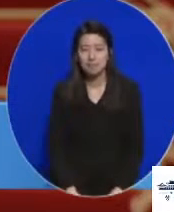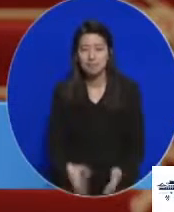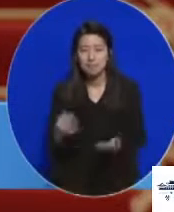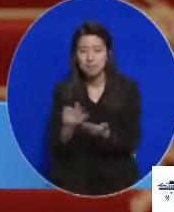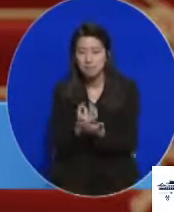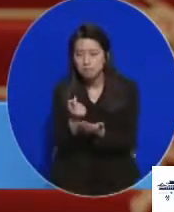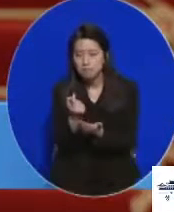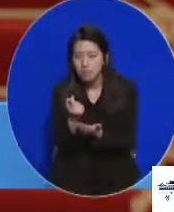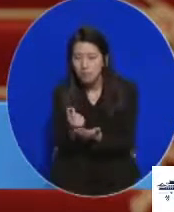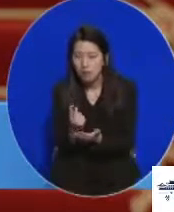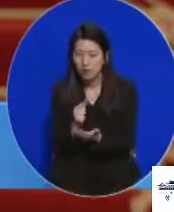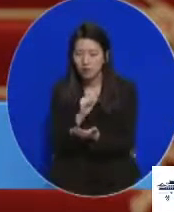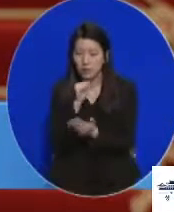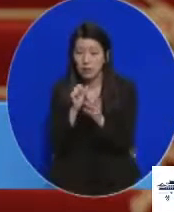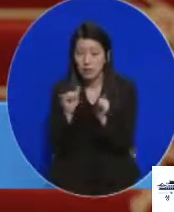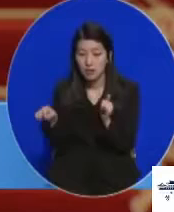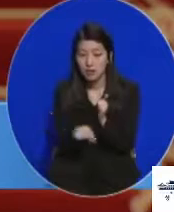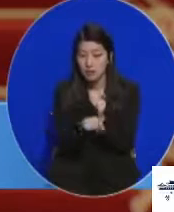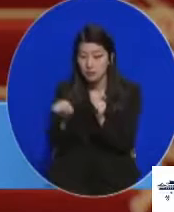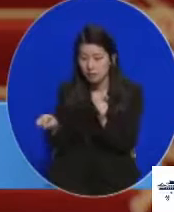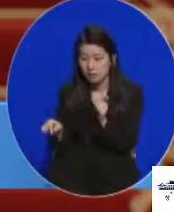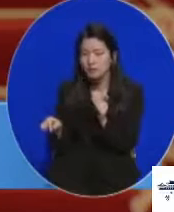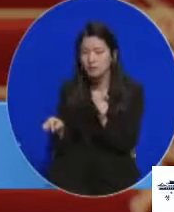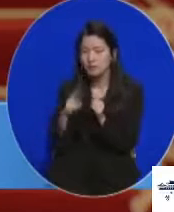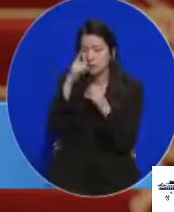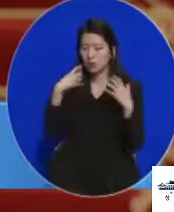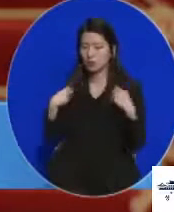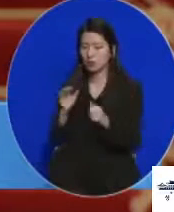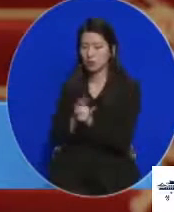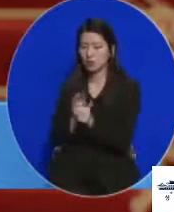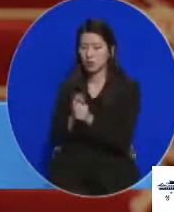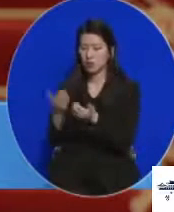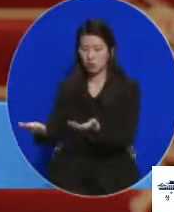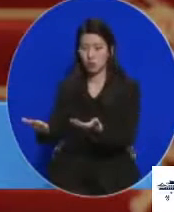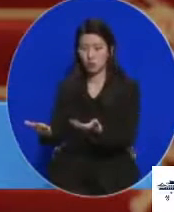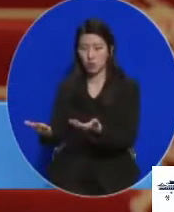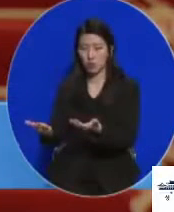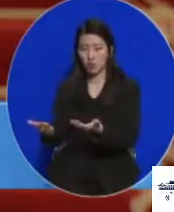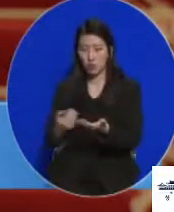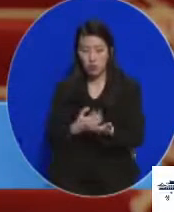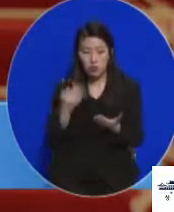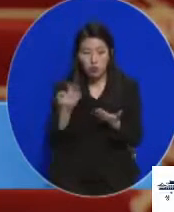재정을 통한 분 100 60 효과도 크게 늘어났습니다